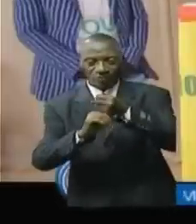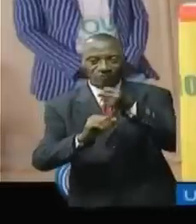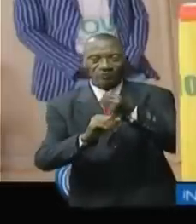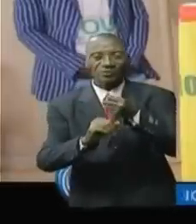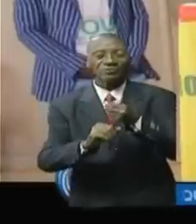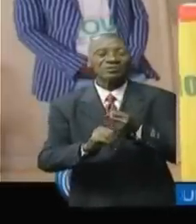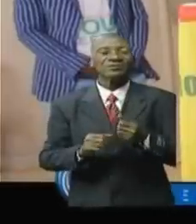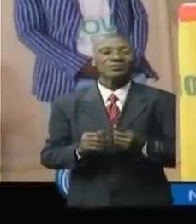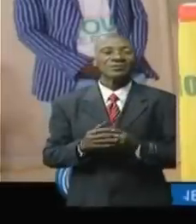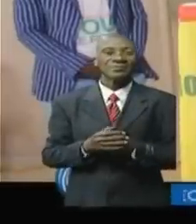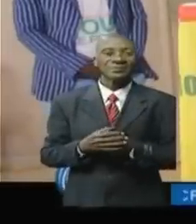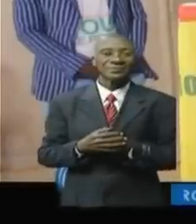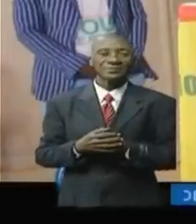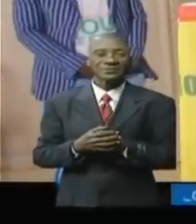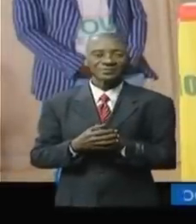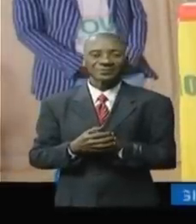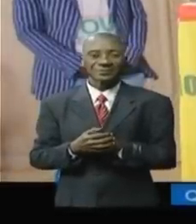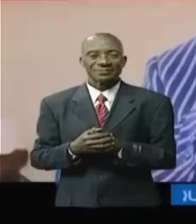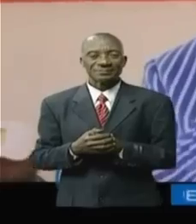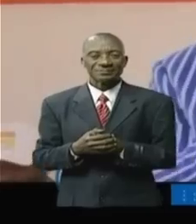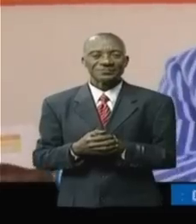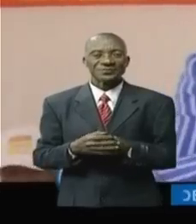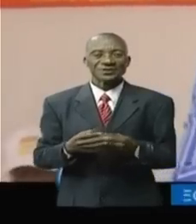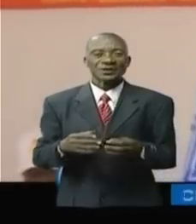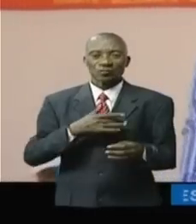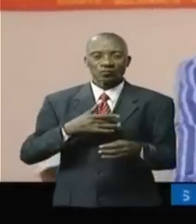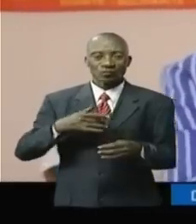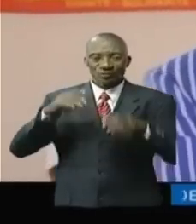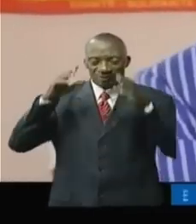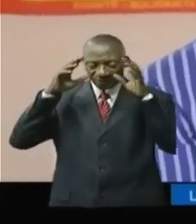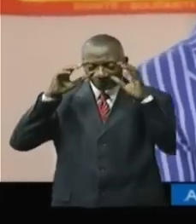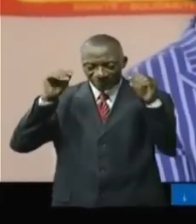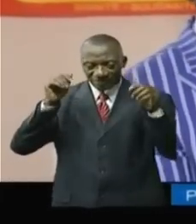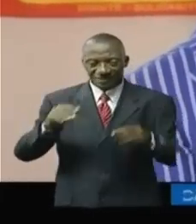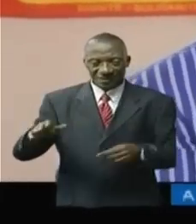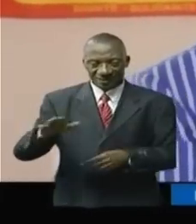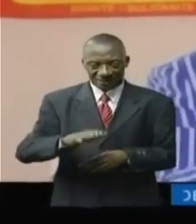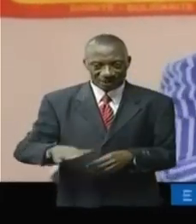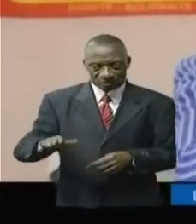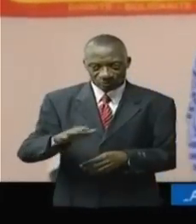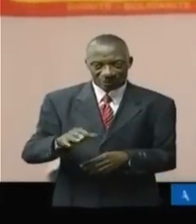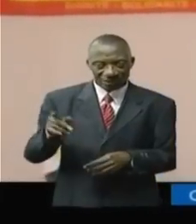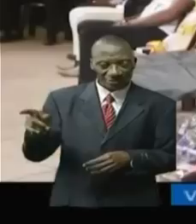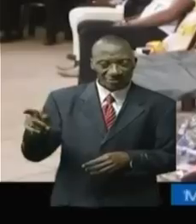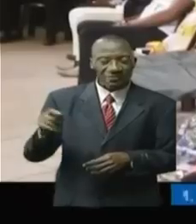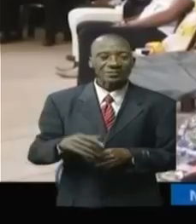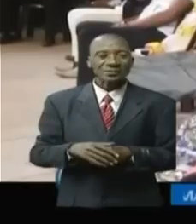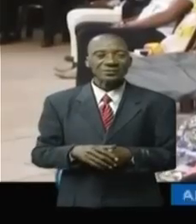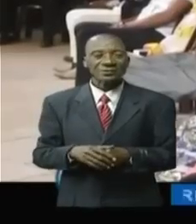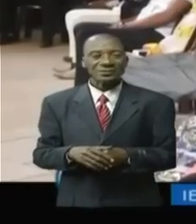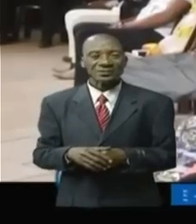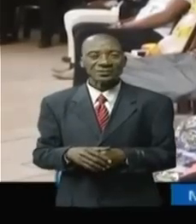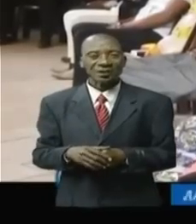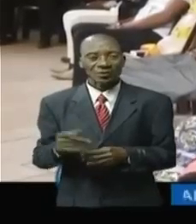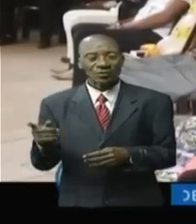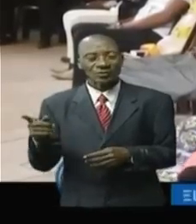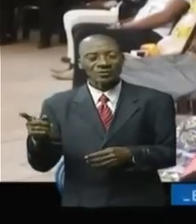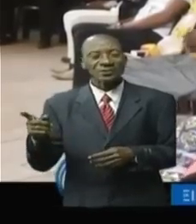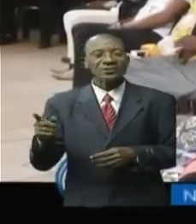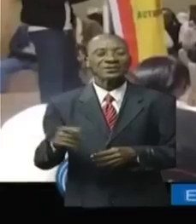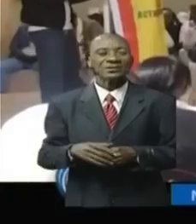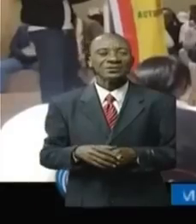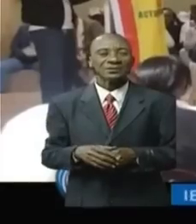formation politique. Au nom du président national, l'honorable Célestin Vunabandi, le président fédéral de l'ACN,